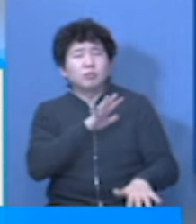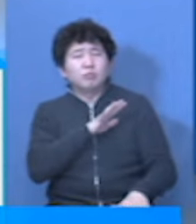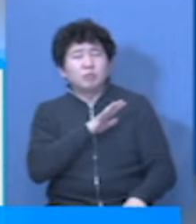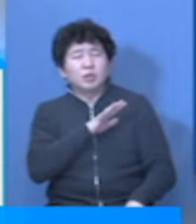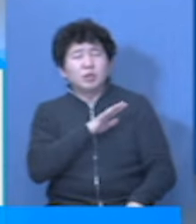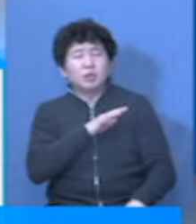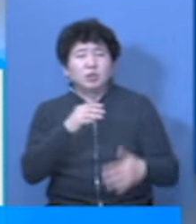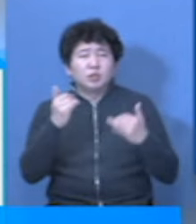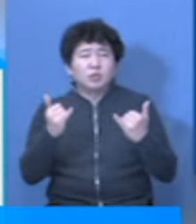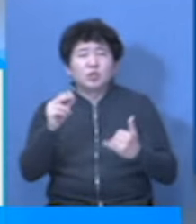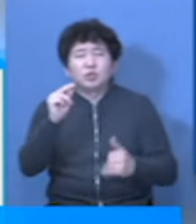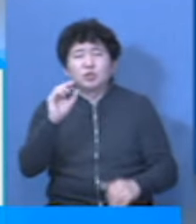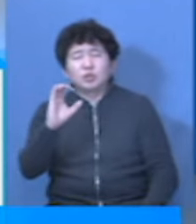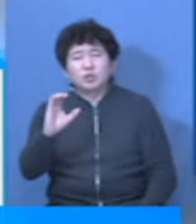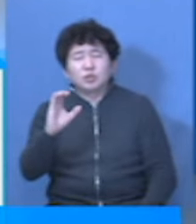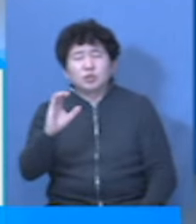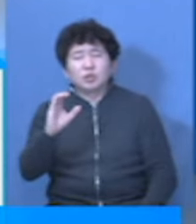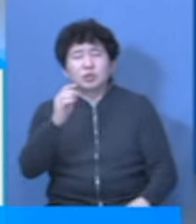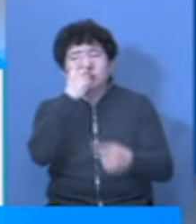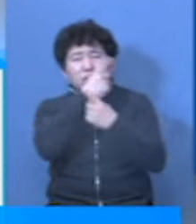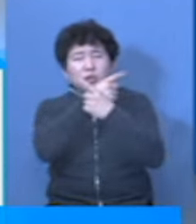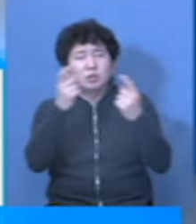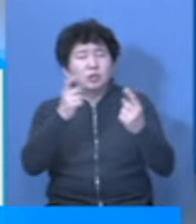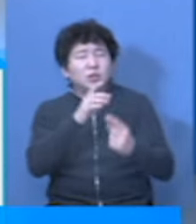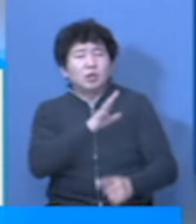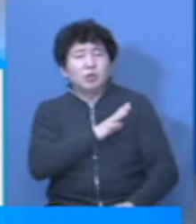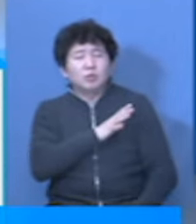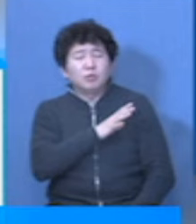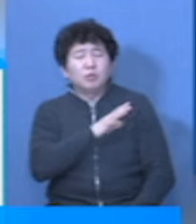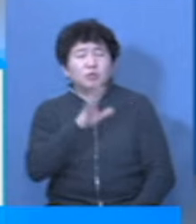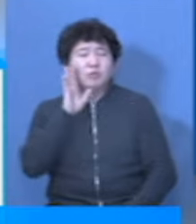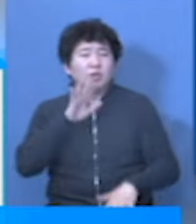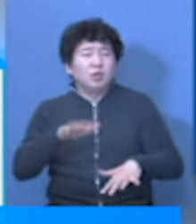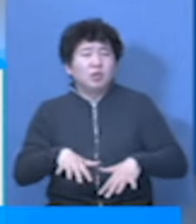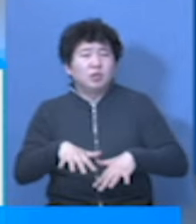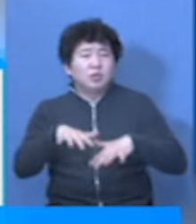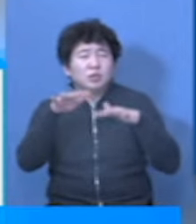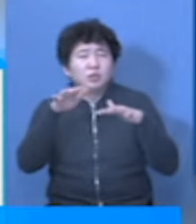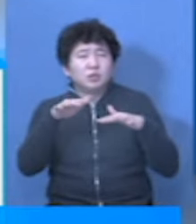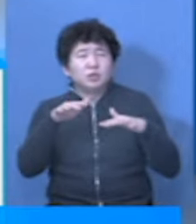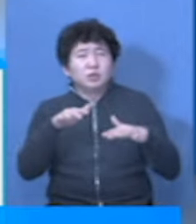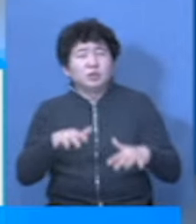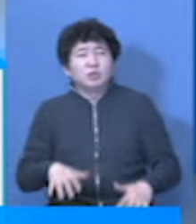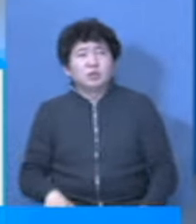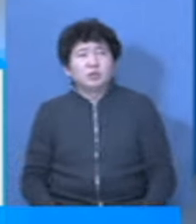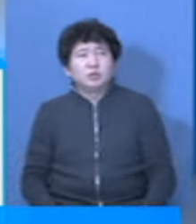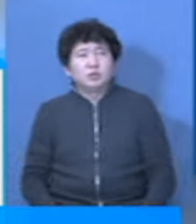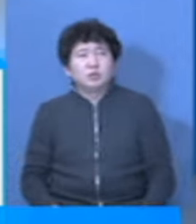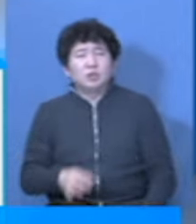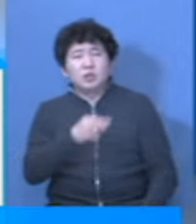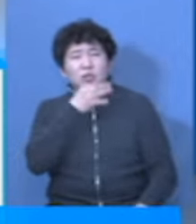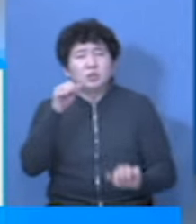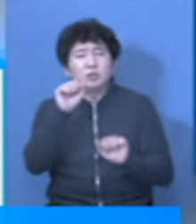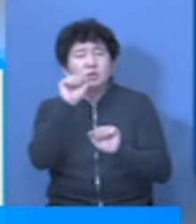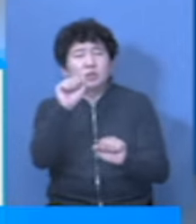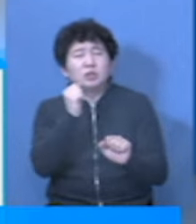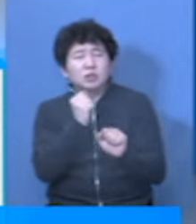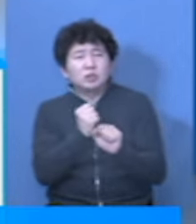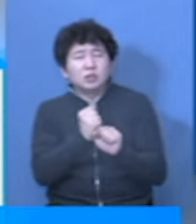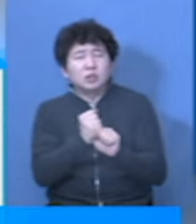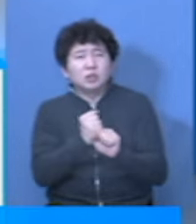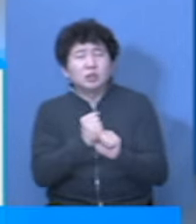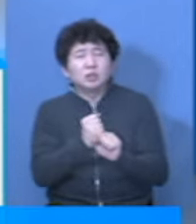төтенше жағдайлар департаменті мәлімдеді. Өңірде су тасқынының алдын алу шаралары үздіксіз жүргізіліп, жағдай жауапты